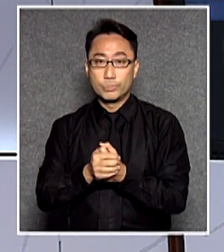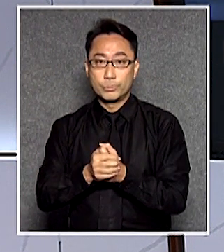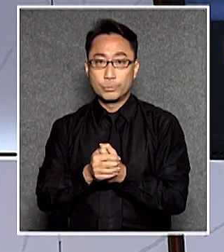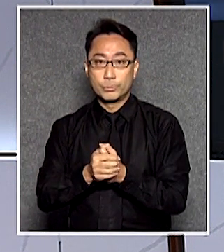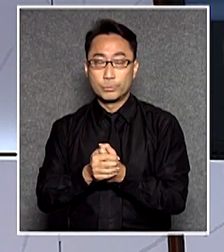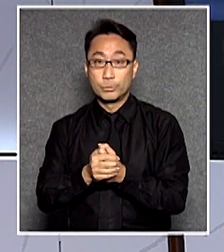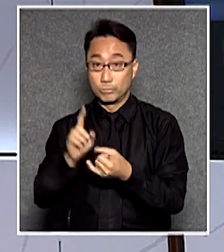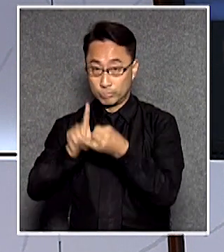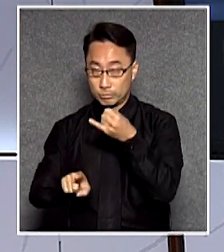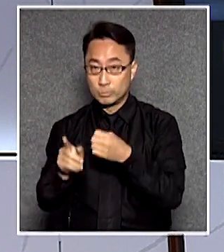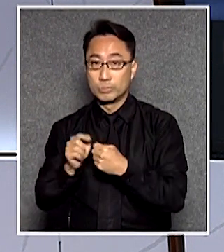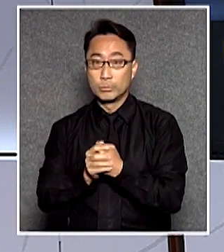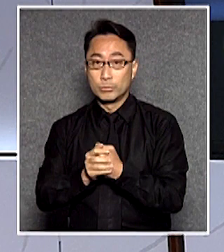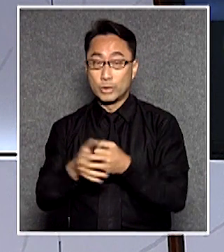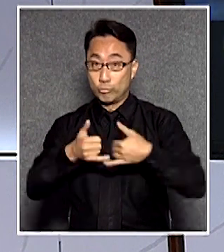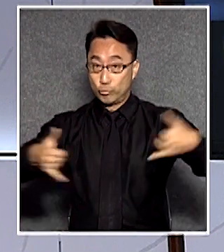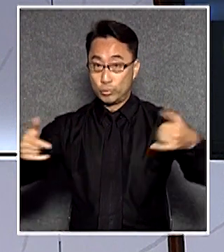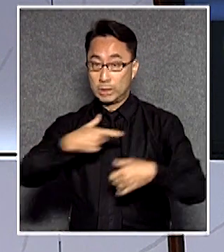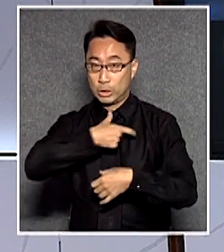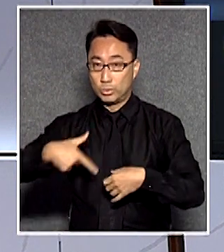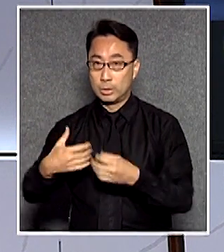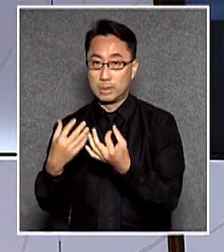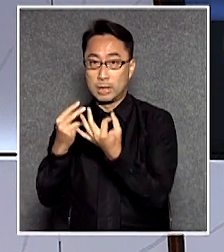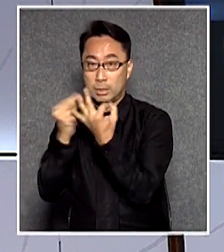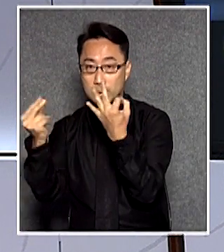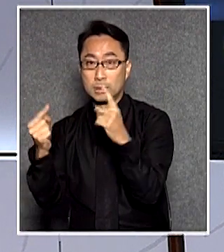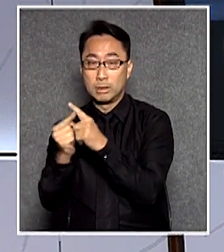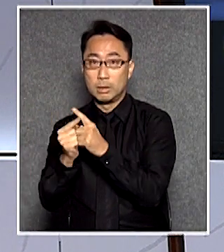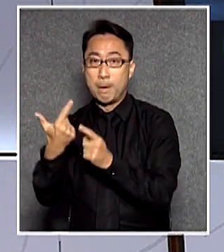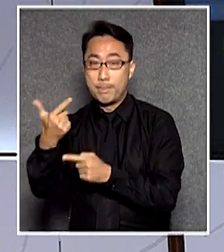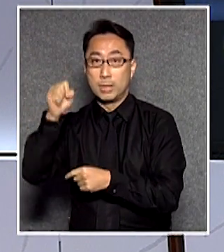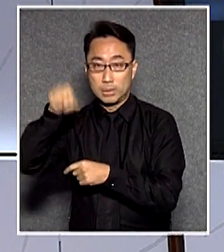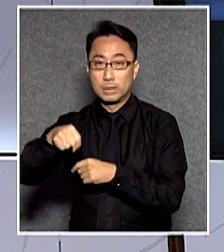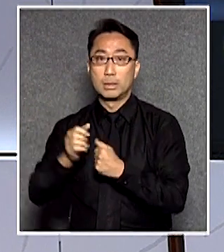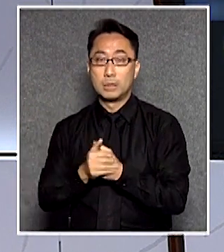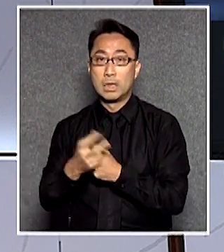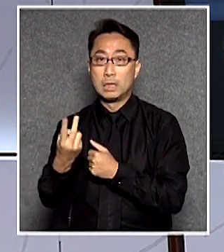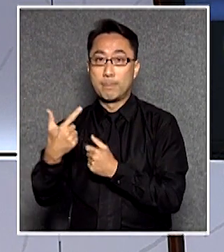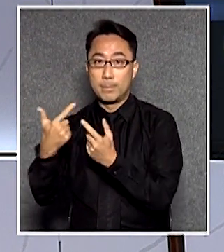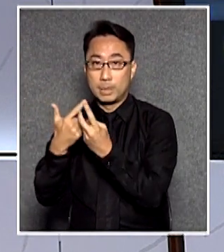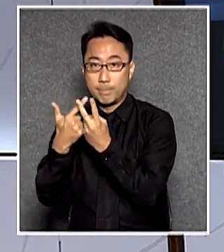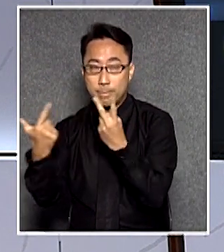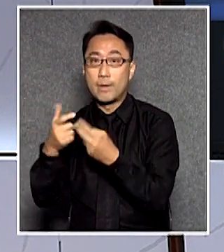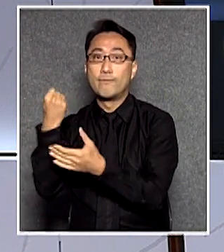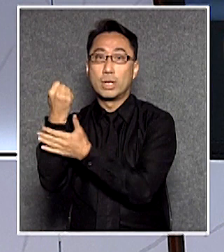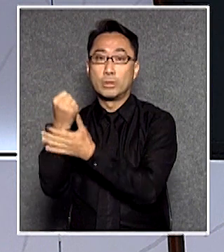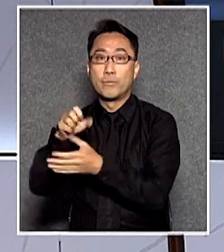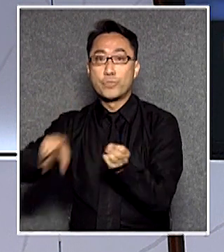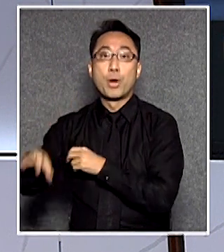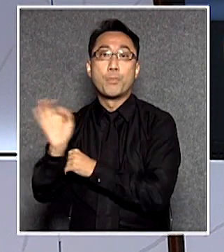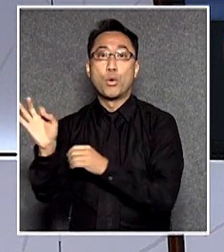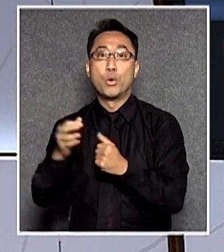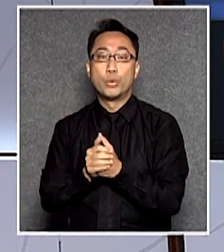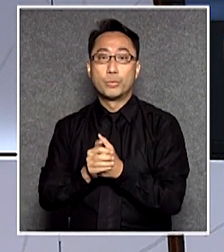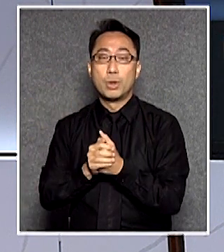表決結果，出席的議員37人，8人贊成，28人反對，無人棄權。議